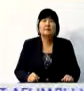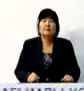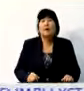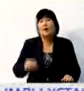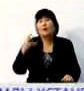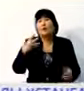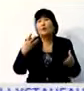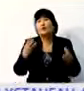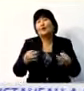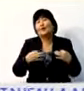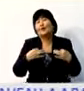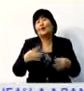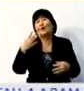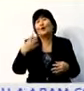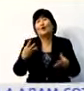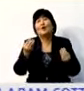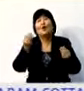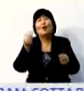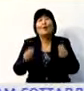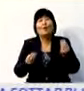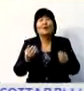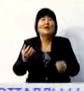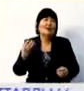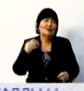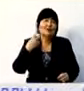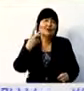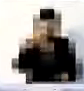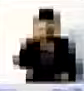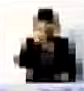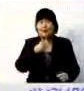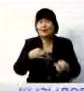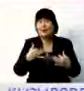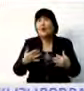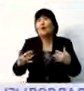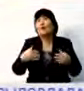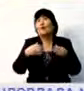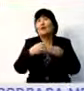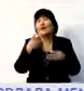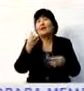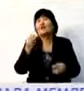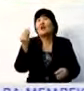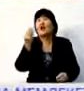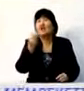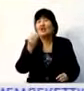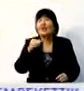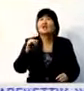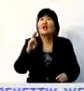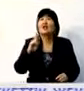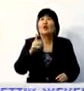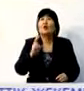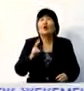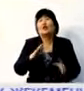30 күн тойын, 40 күн ойын дегенде Қызылорданың 2 ғасырлық мерейтойына арналған өнер көші енді Шиелі, Жаңақорған